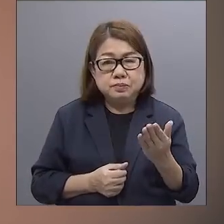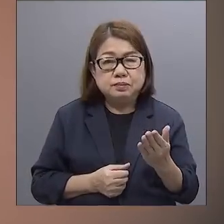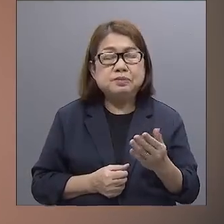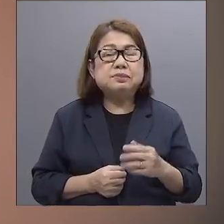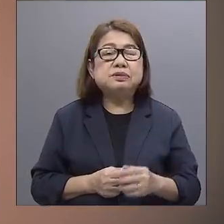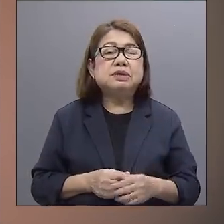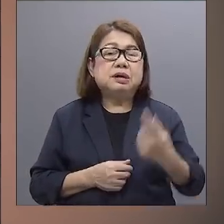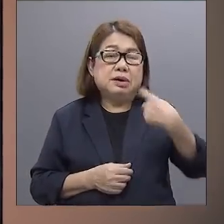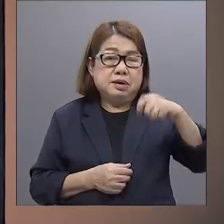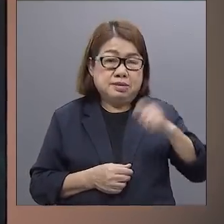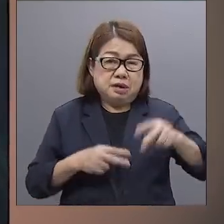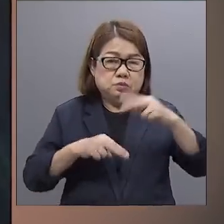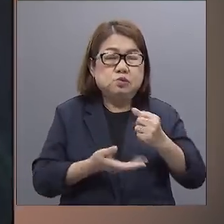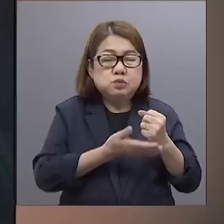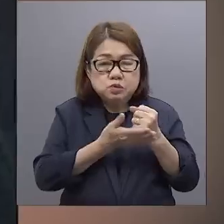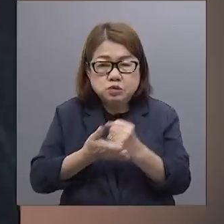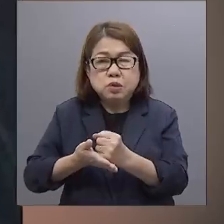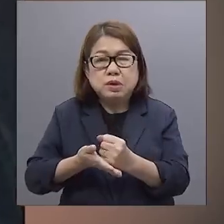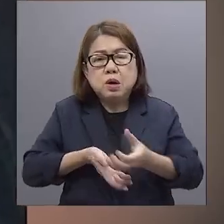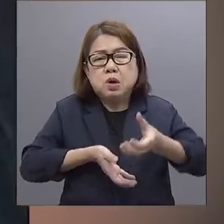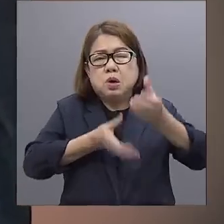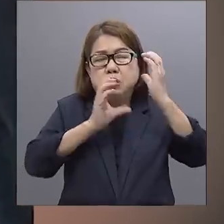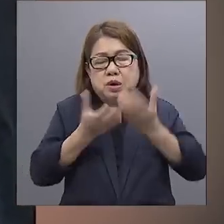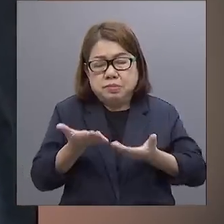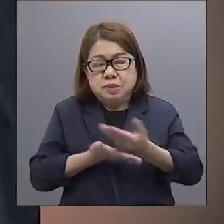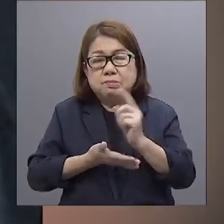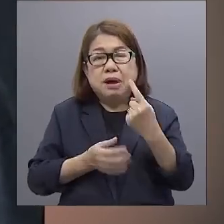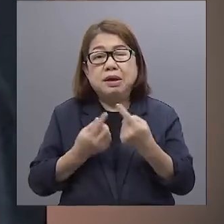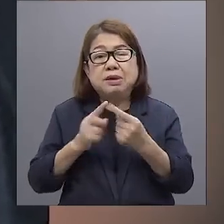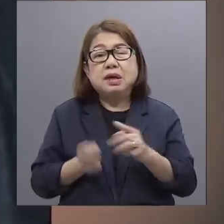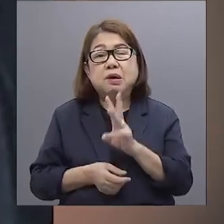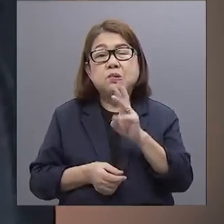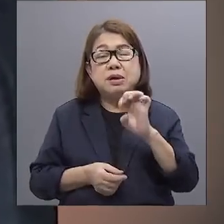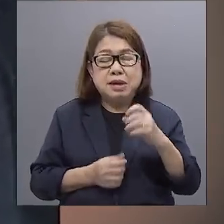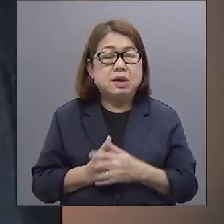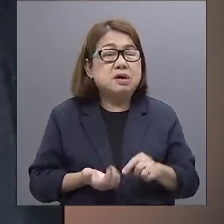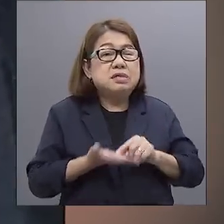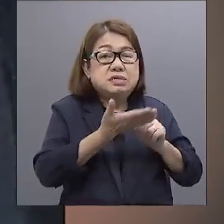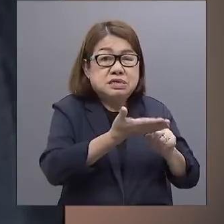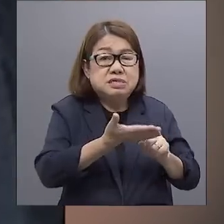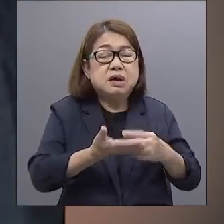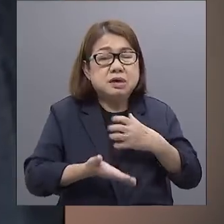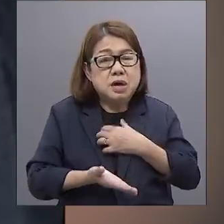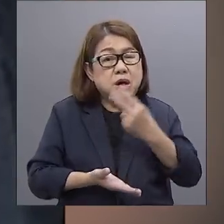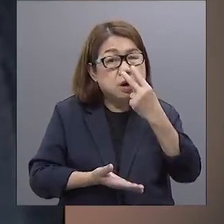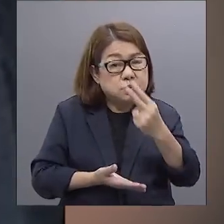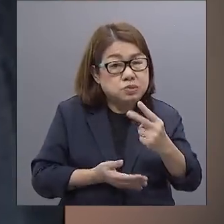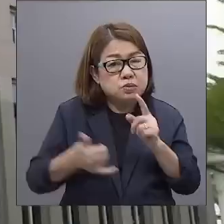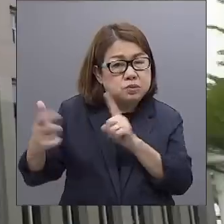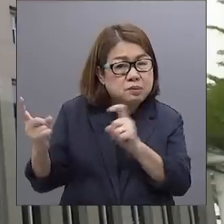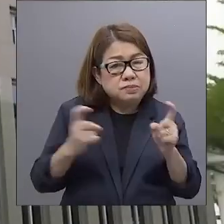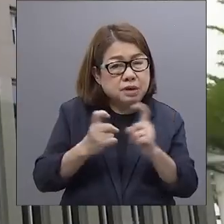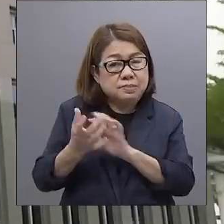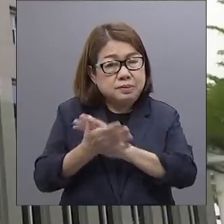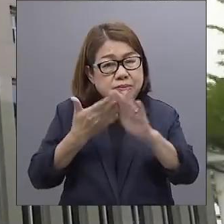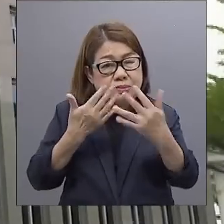ใหม่ส่วนในวีระสมความคิดผู้ยื่นฟ้องต่อศาลปกครองสามารถยื่นขอรายงานผลการไต่สวนคดีได้